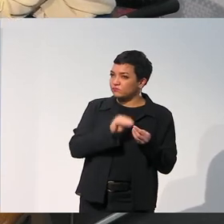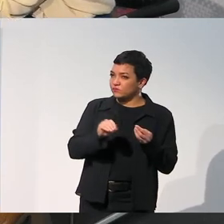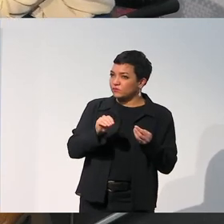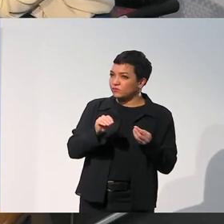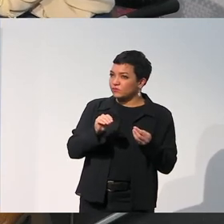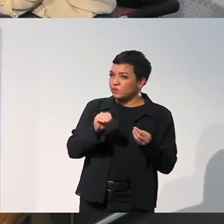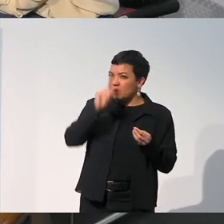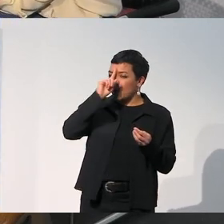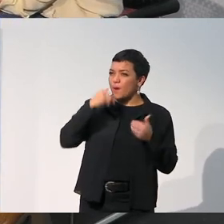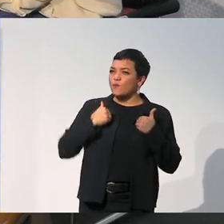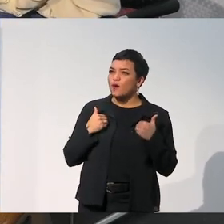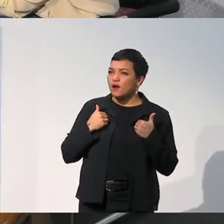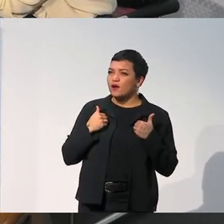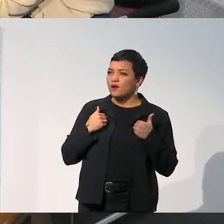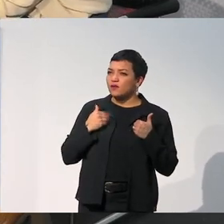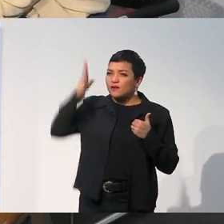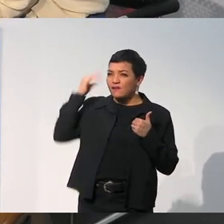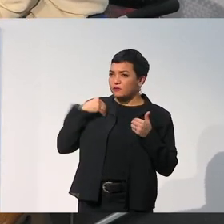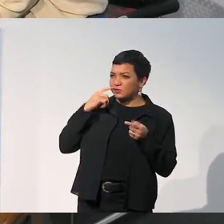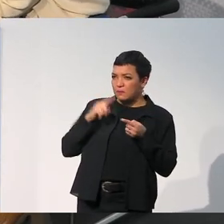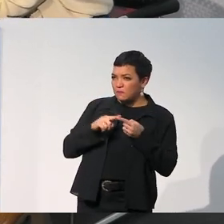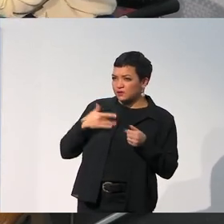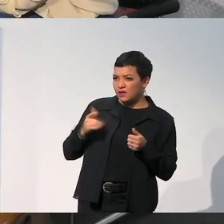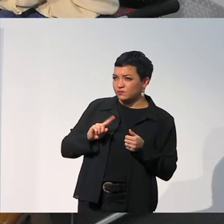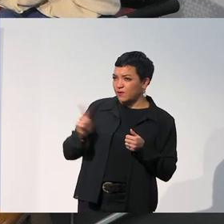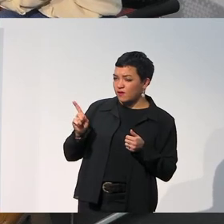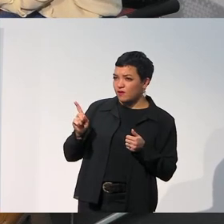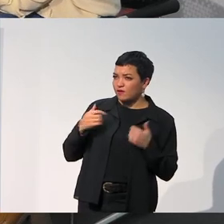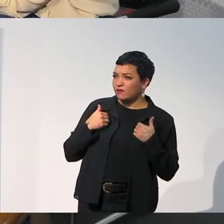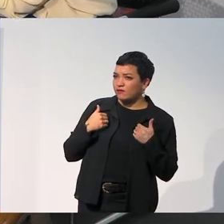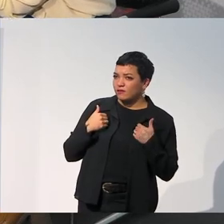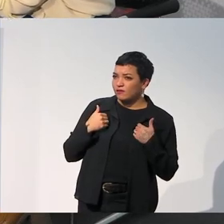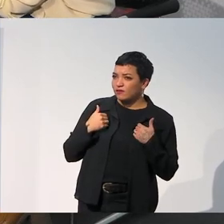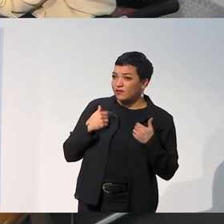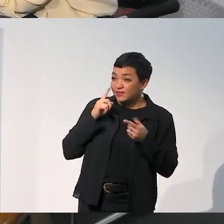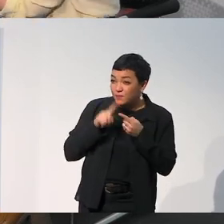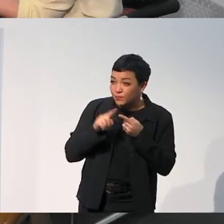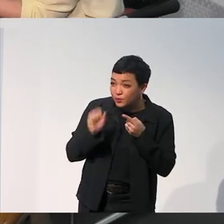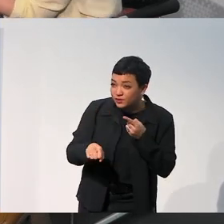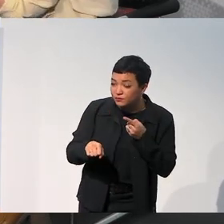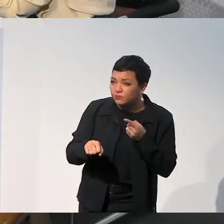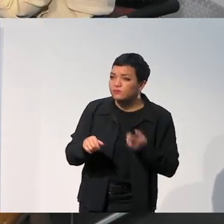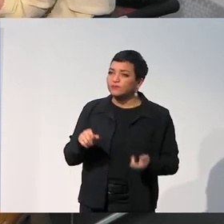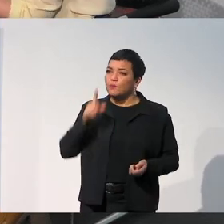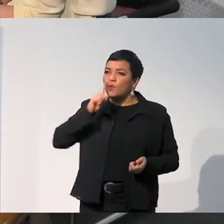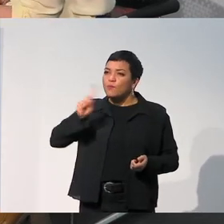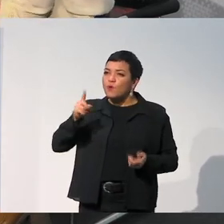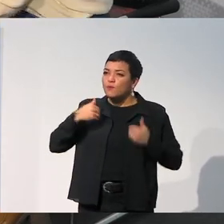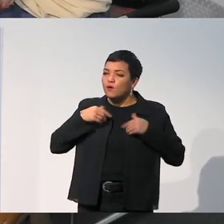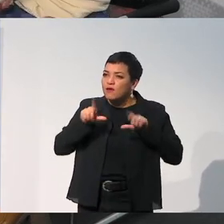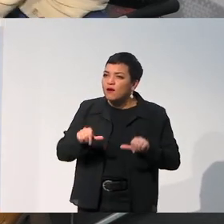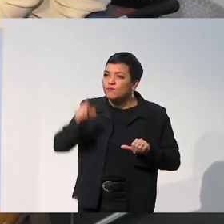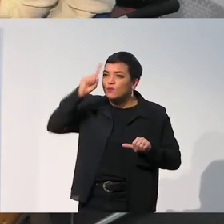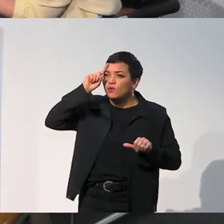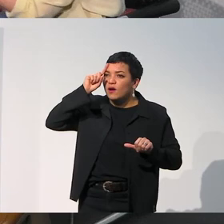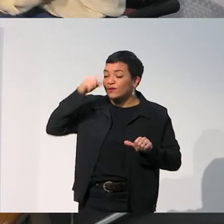moi, qui ne m'intéressais pas au sujet, moi qui ignorais même que le sujet était possible, pourquoi moi suis-je là? Je